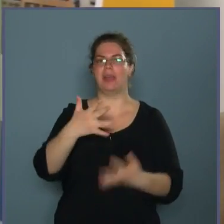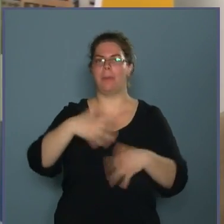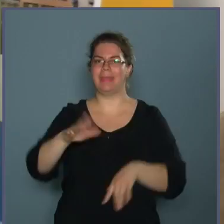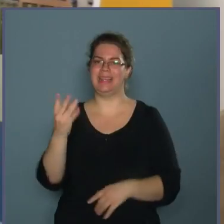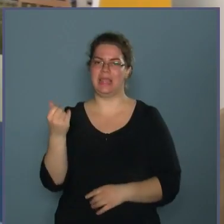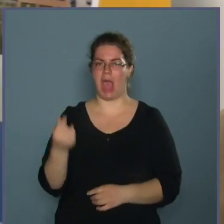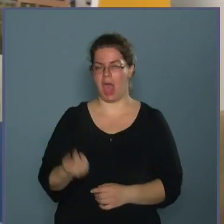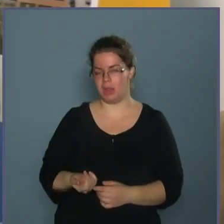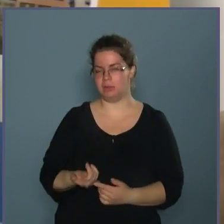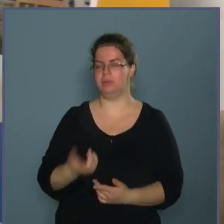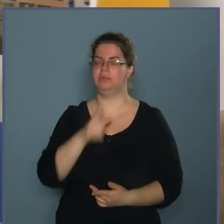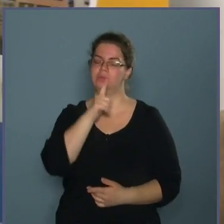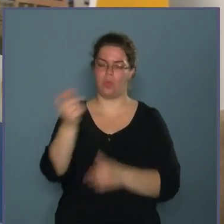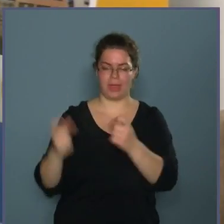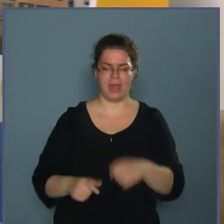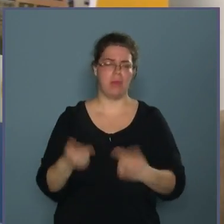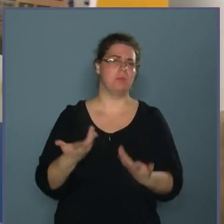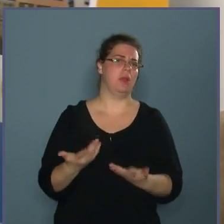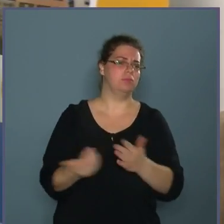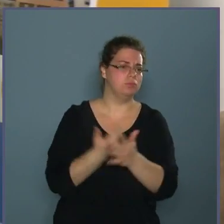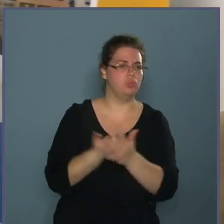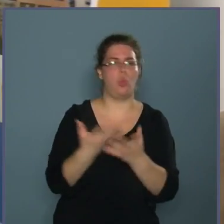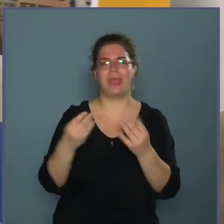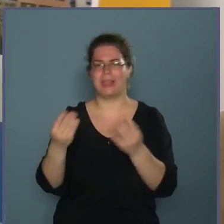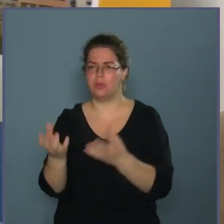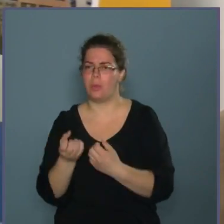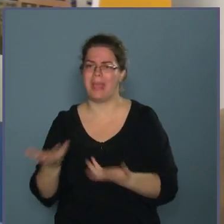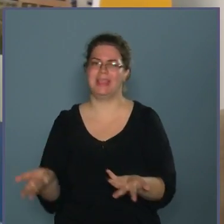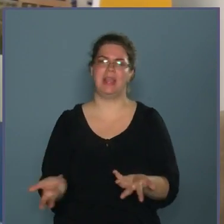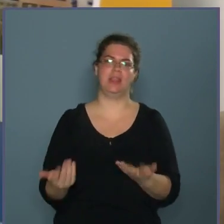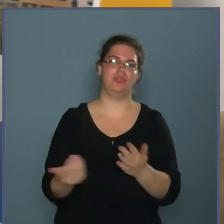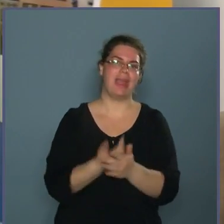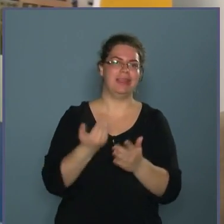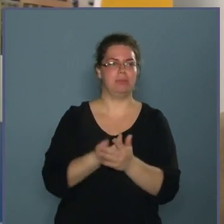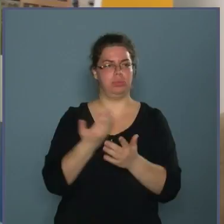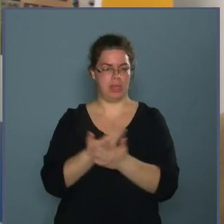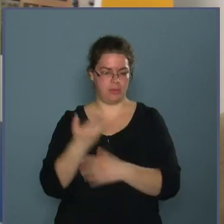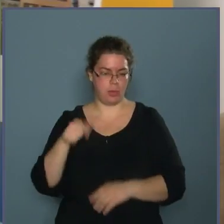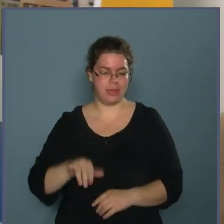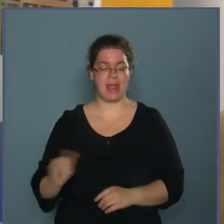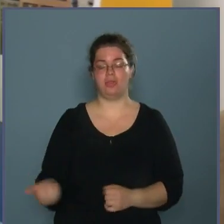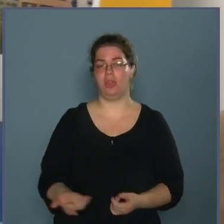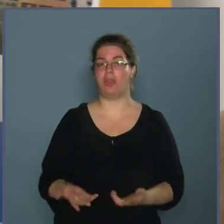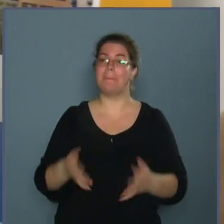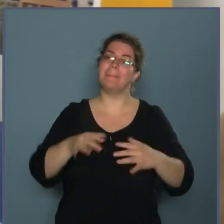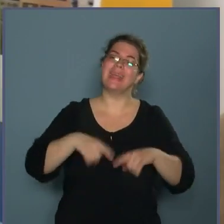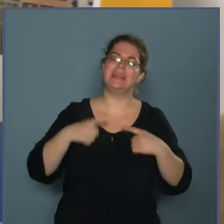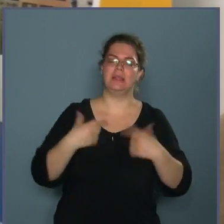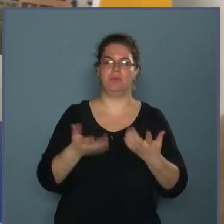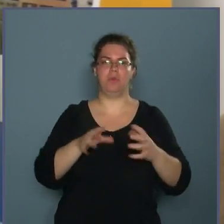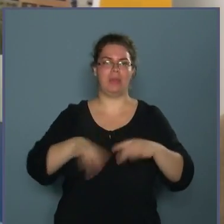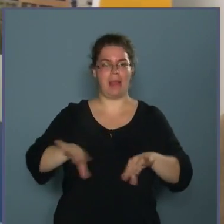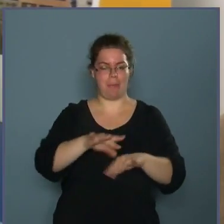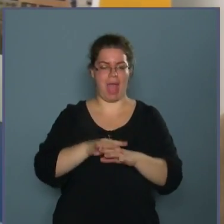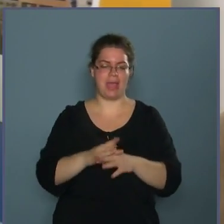fog érkezni. Ebbe korszerű műszerek beszerzése, épületfelújítás és a meglévő telephelyeknek a felújításának